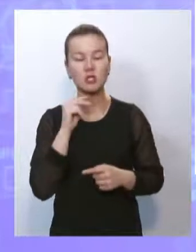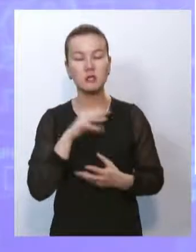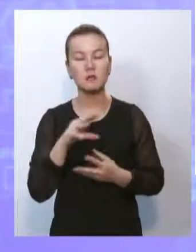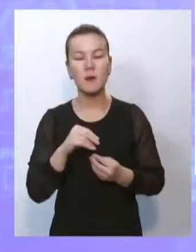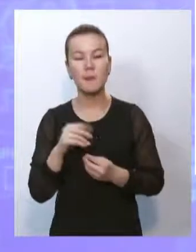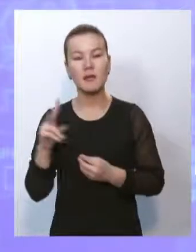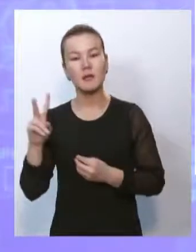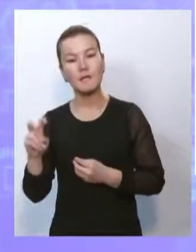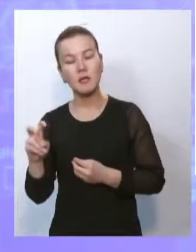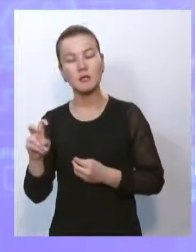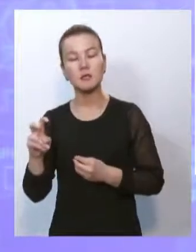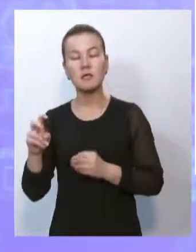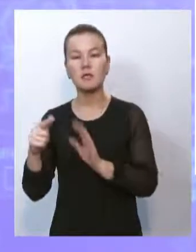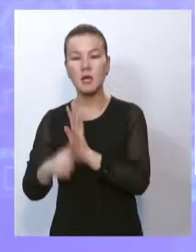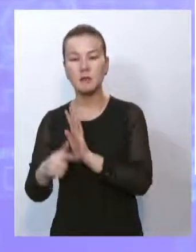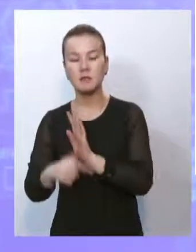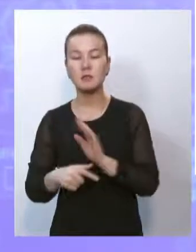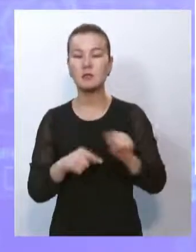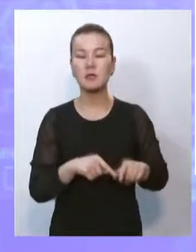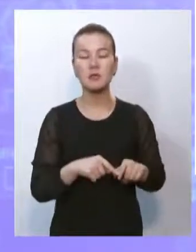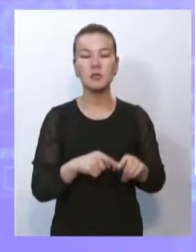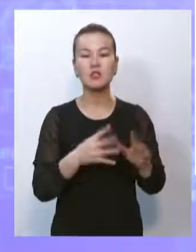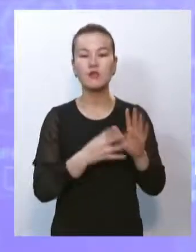270 и 90